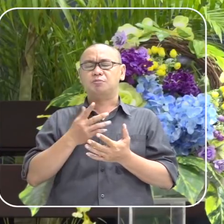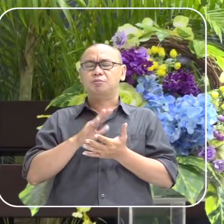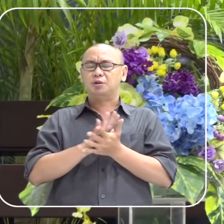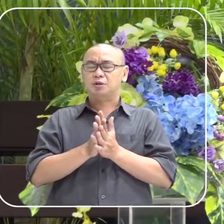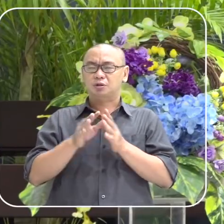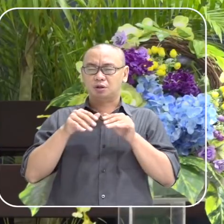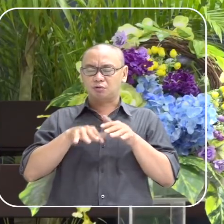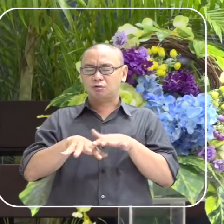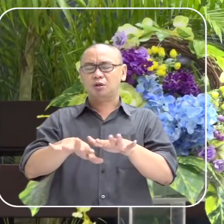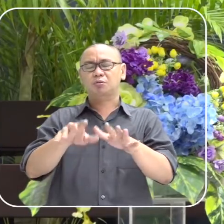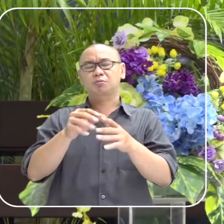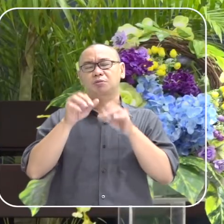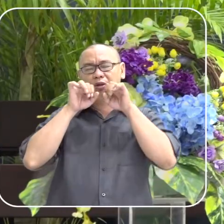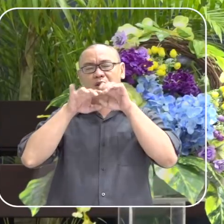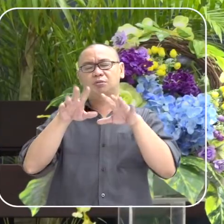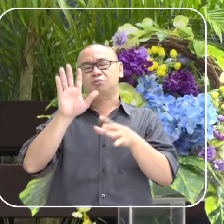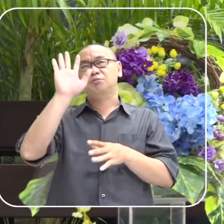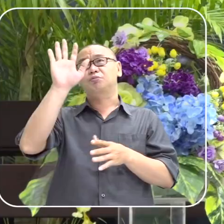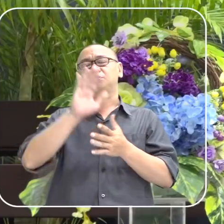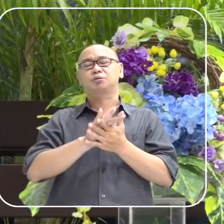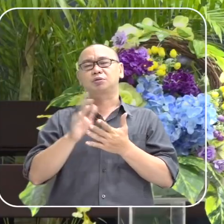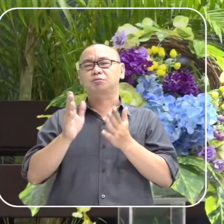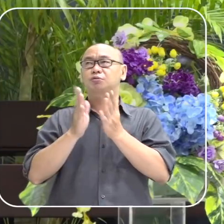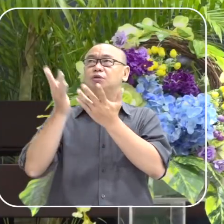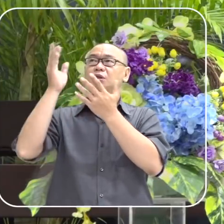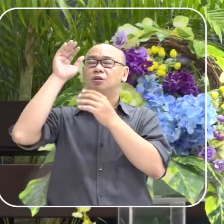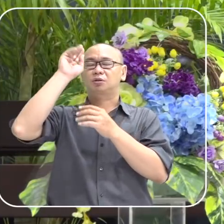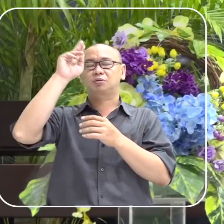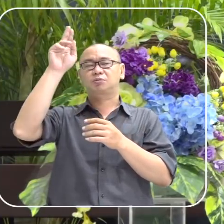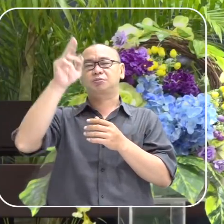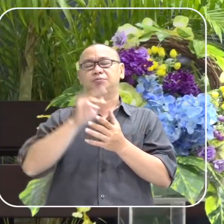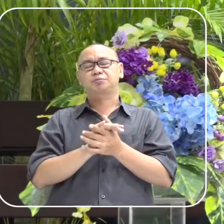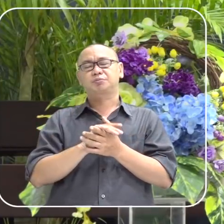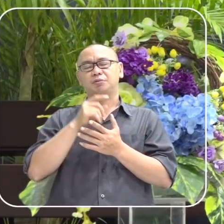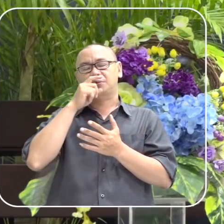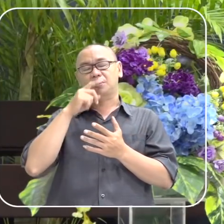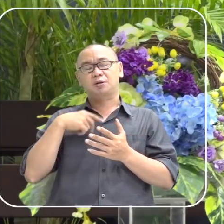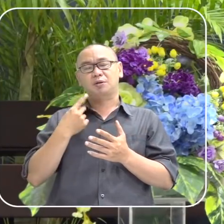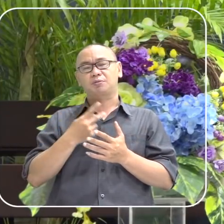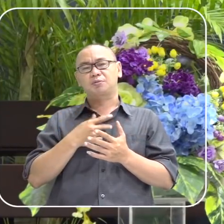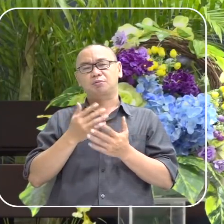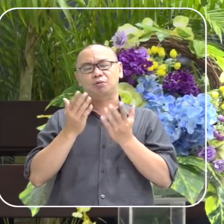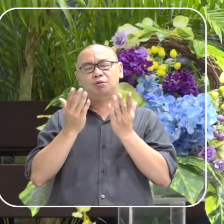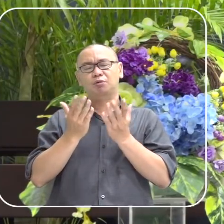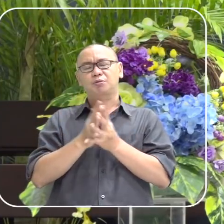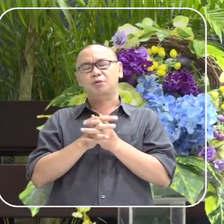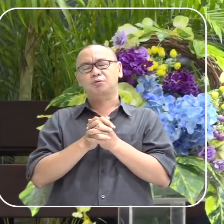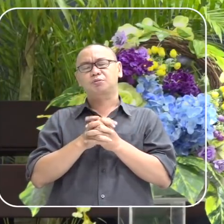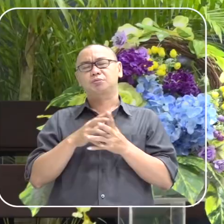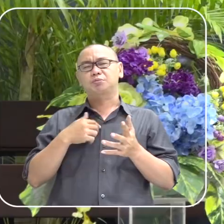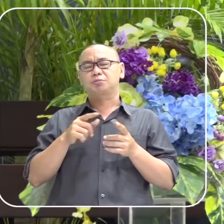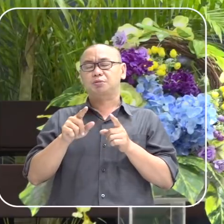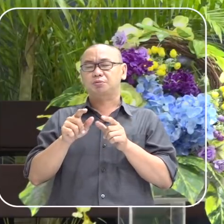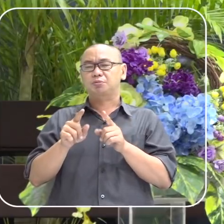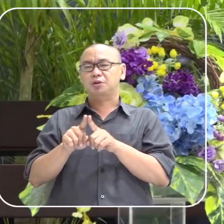saluran berkat-Mu dan nama-Mu saja yang semakin dimuliakan. Bapa, saat ini kami mohon juga kiranya